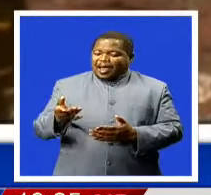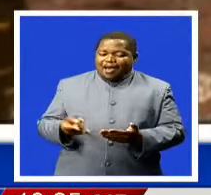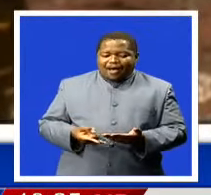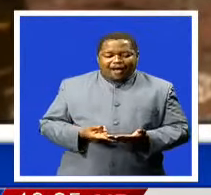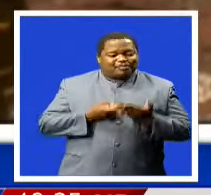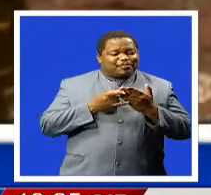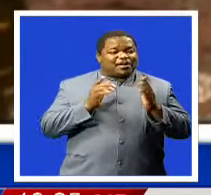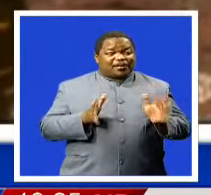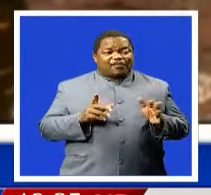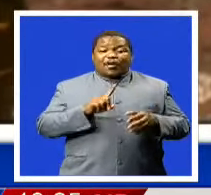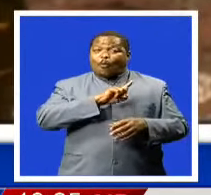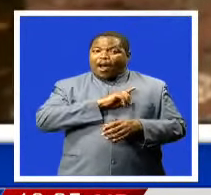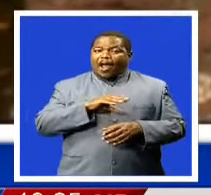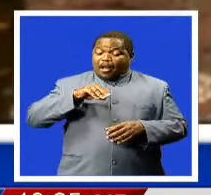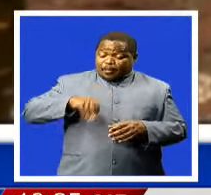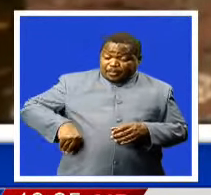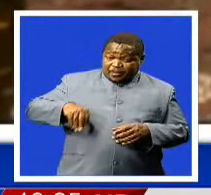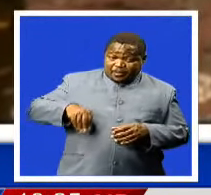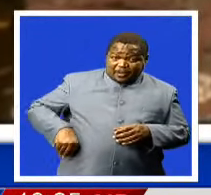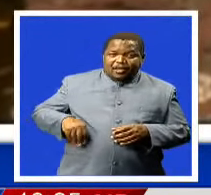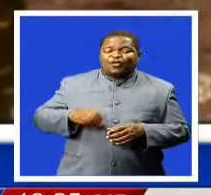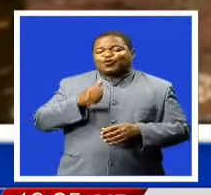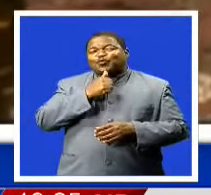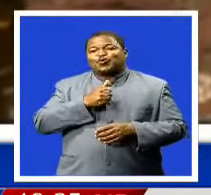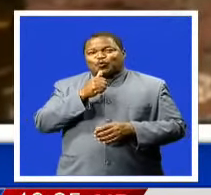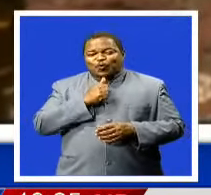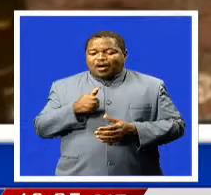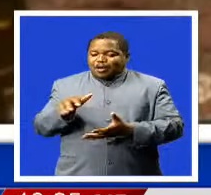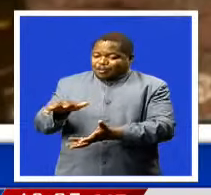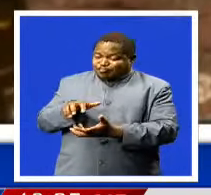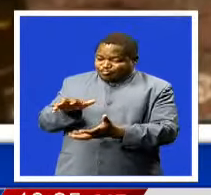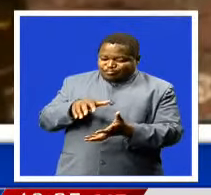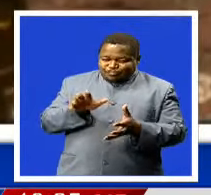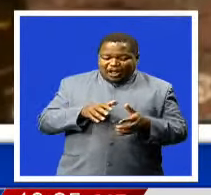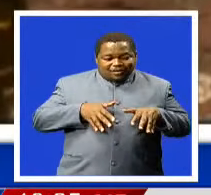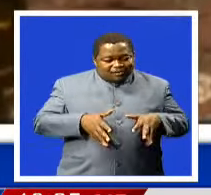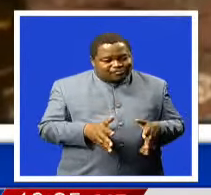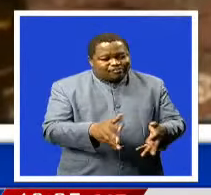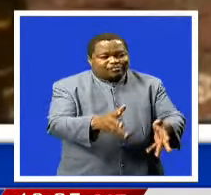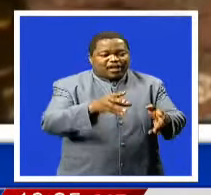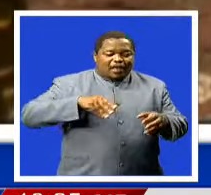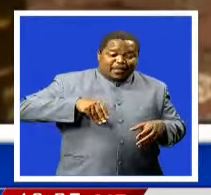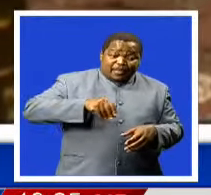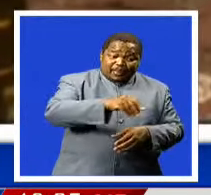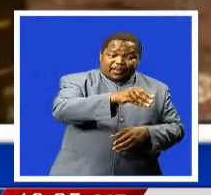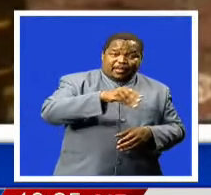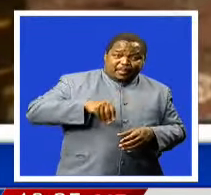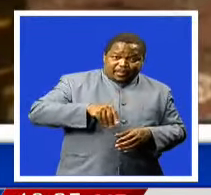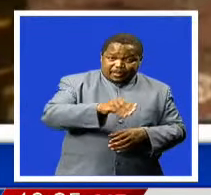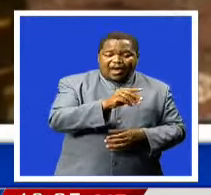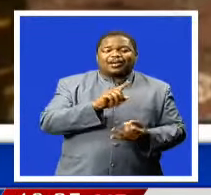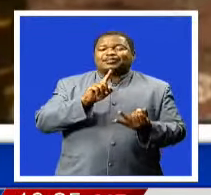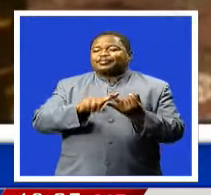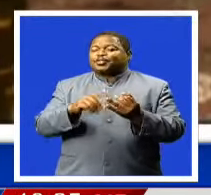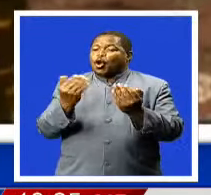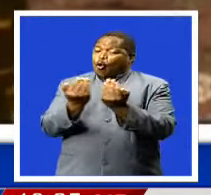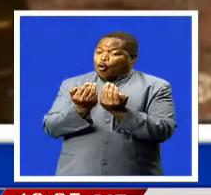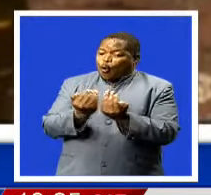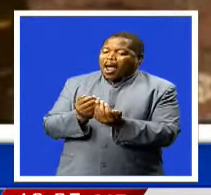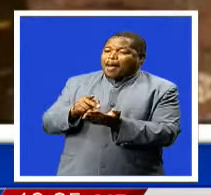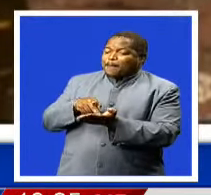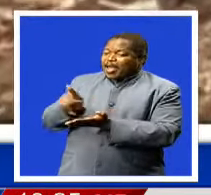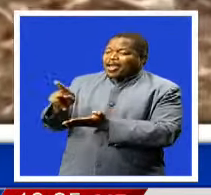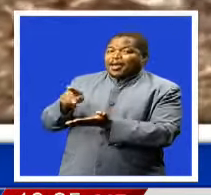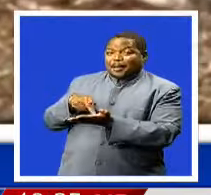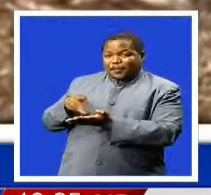abantwana ngato kulesigaba lesikiso besingekho kojana nje maconzana netimbuti taka Red Cross. Sesingiloku